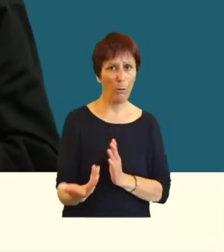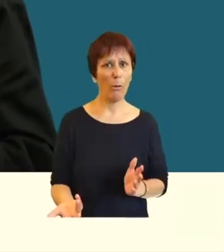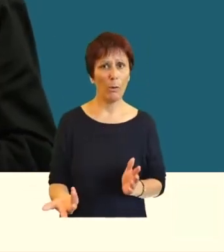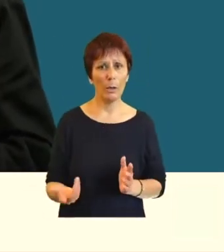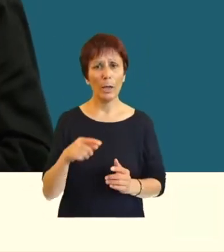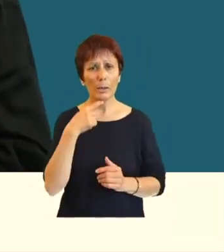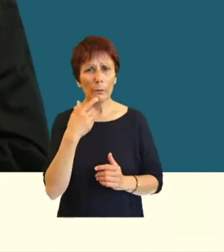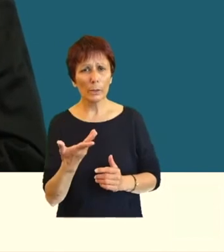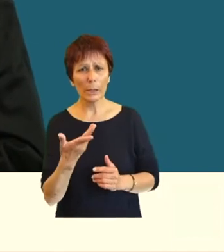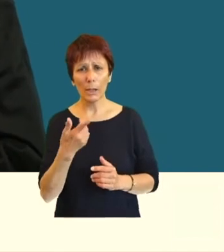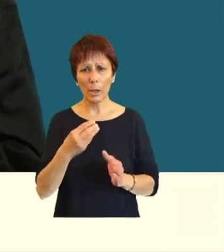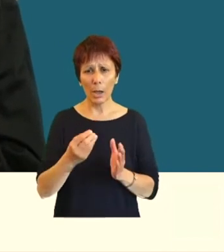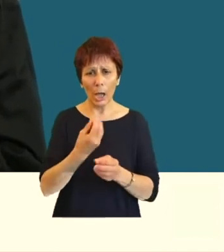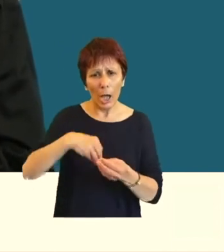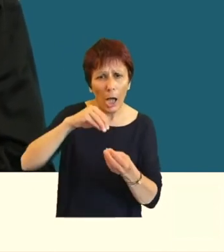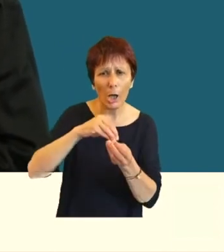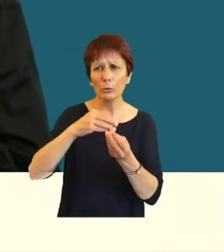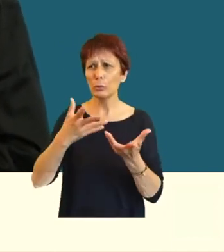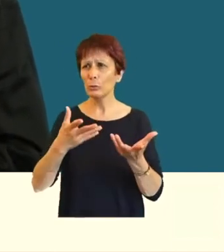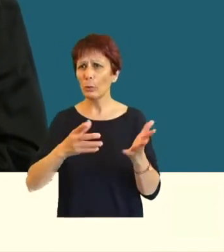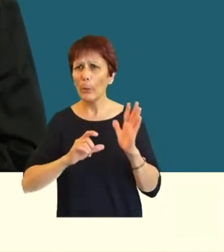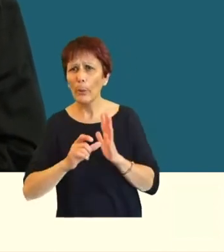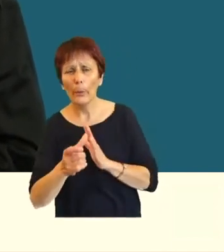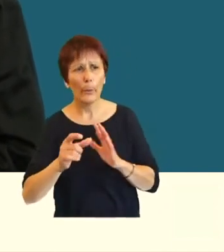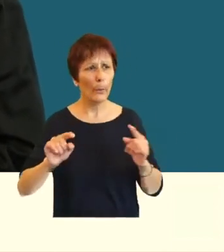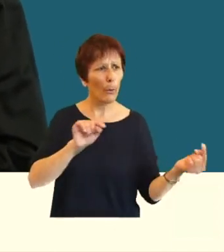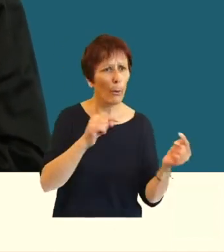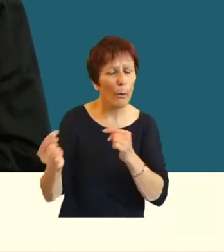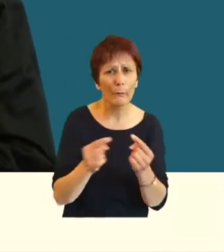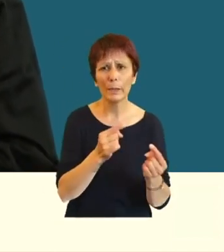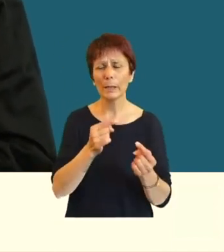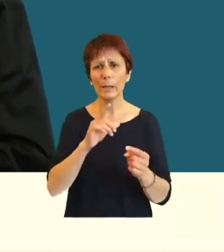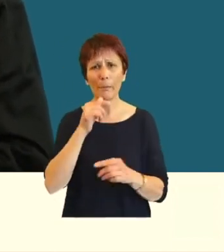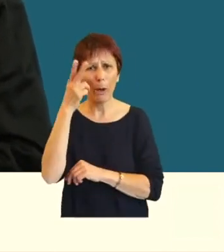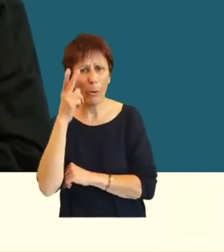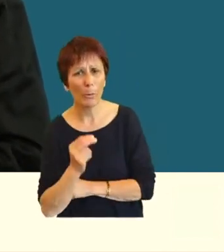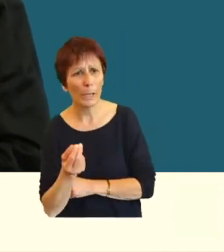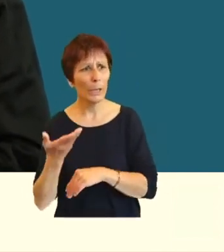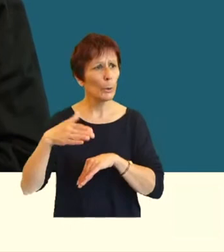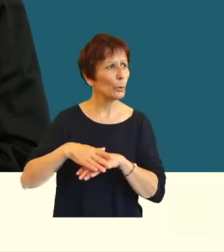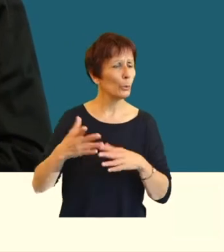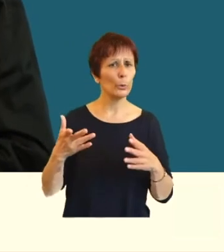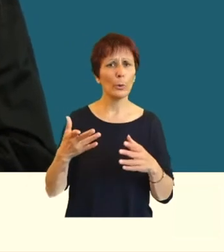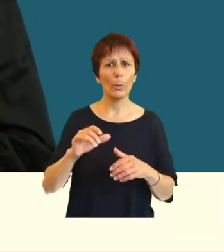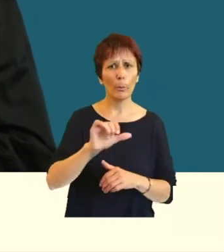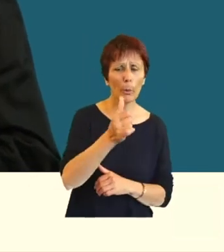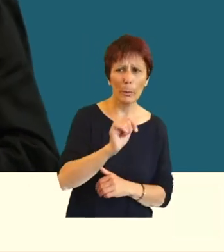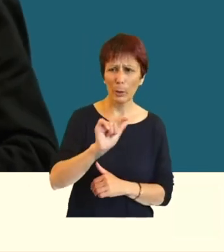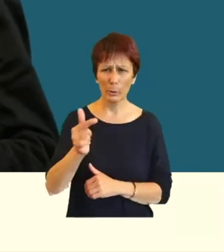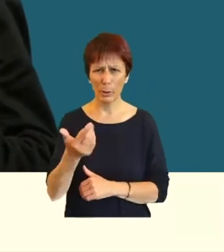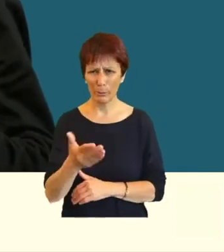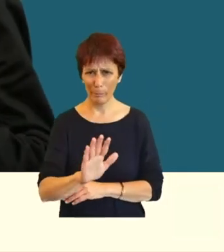va générer des conflits ou des incompréhensions sur le premier et le deuxième.